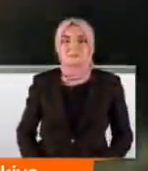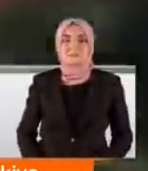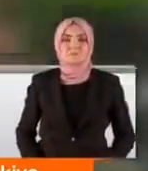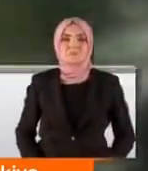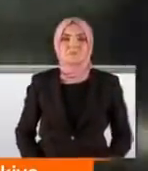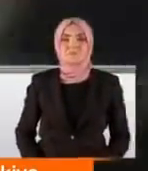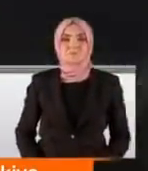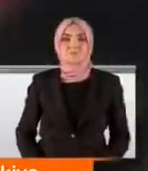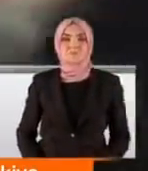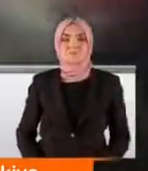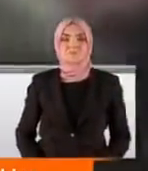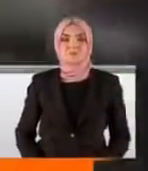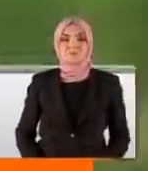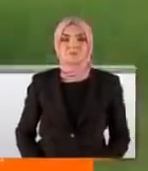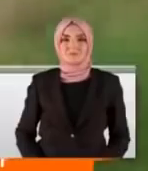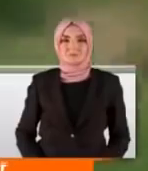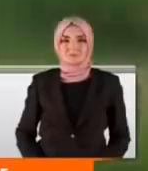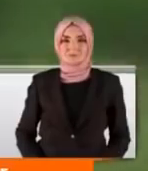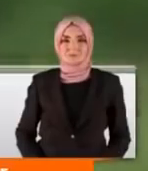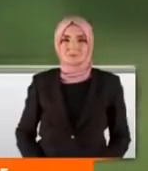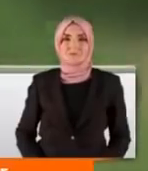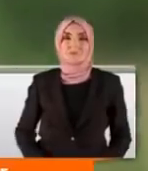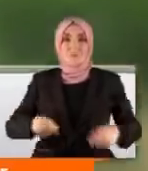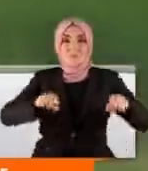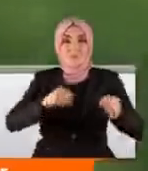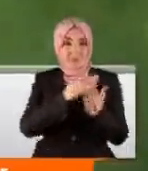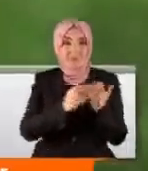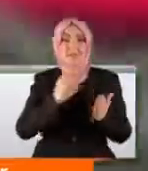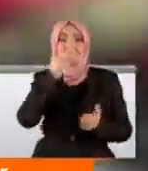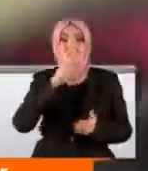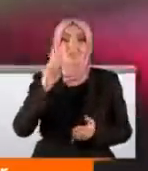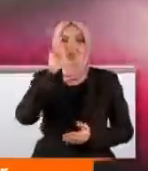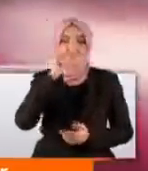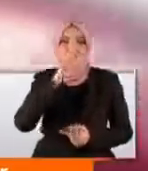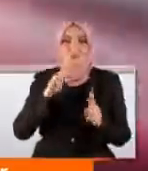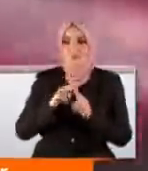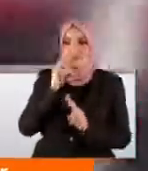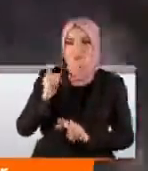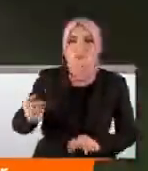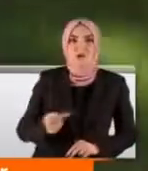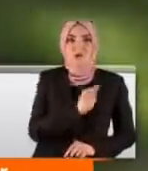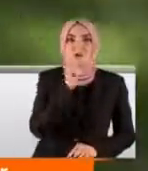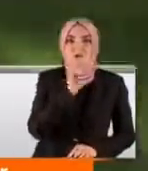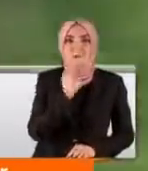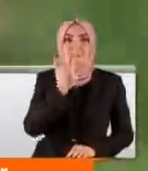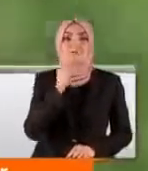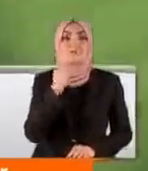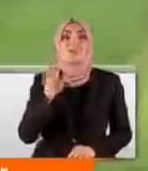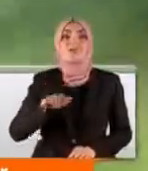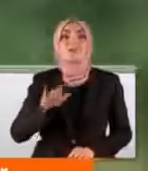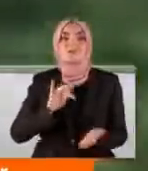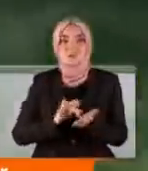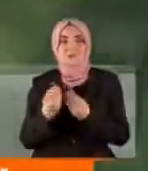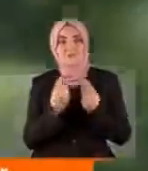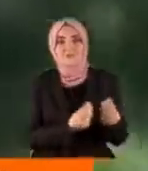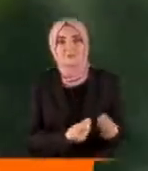Vallahi işe gidip. Nerede motor, nerede? Burada abi. Ehliyeti olmadığı için polisten kaçan motosikletliye 5000 lira ceza kesildi. Niye kaçıyorsun